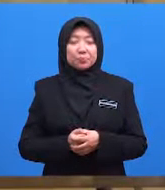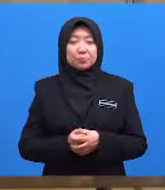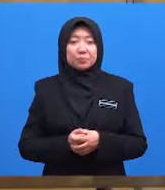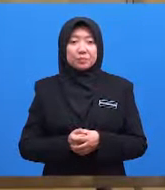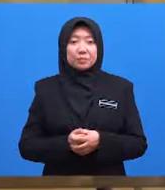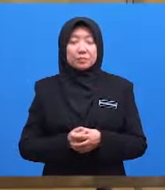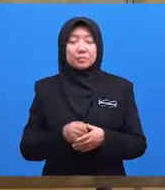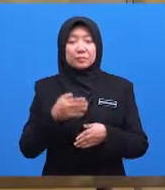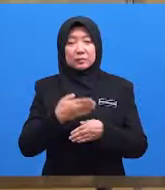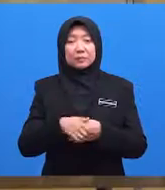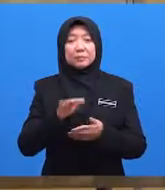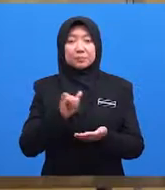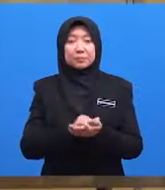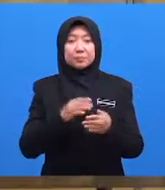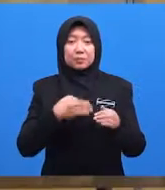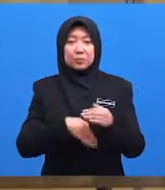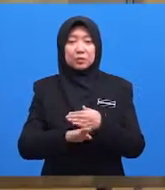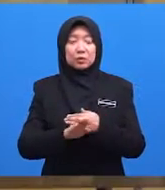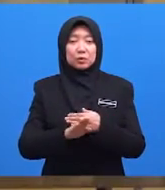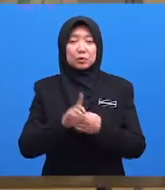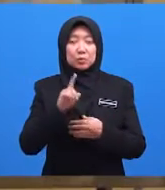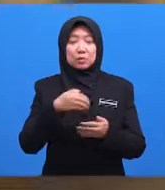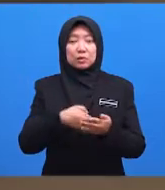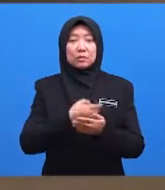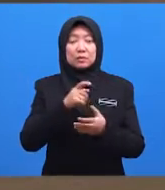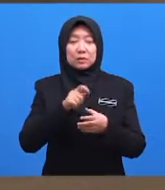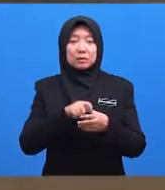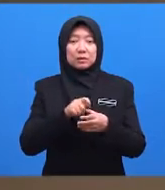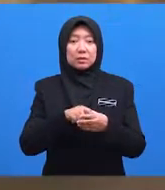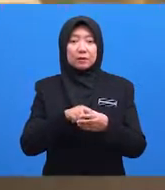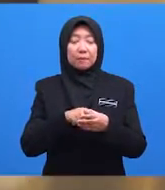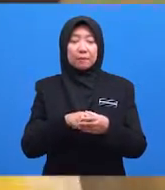Kemudian masukkan 1 camca teh serbuk cili.